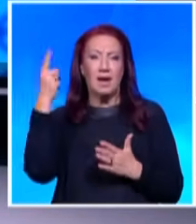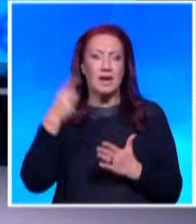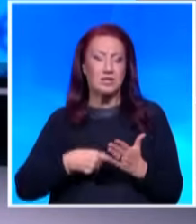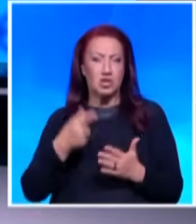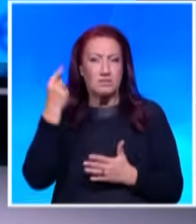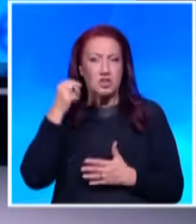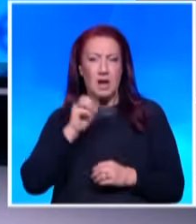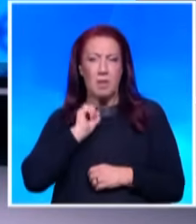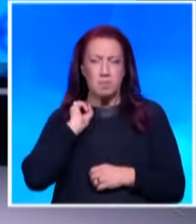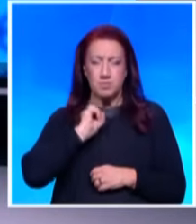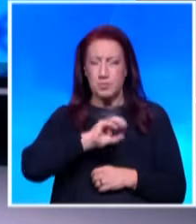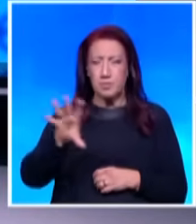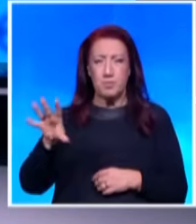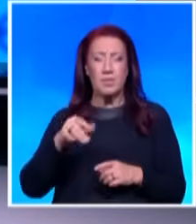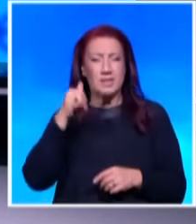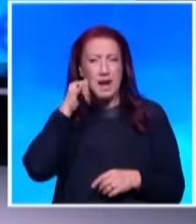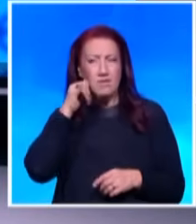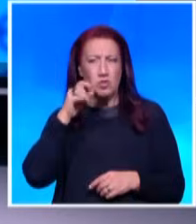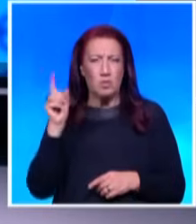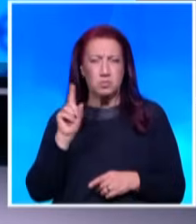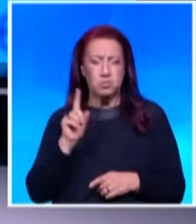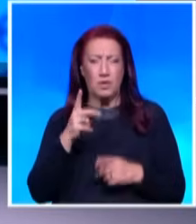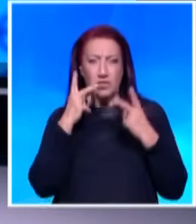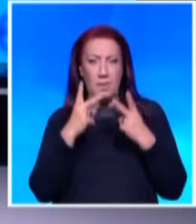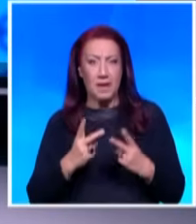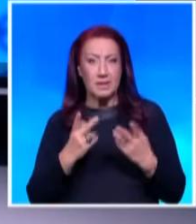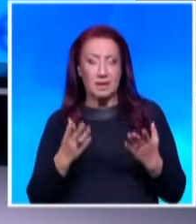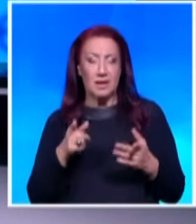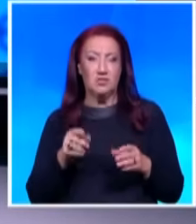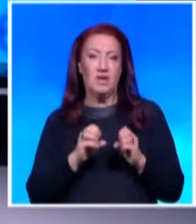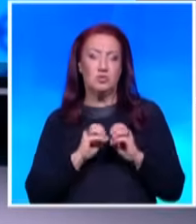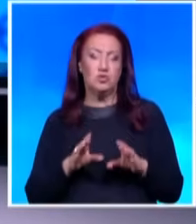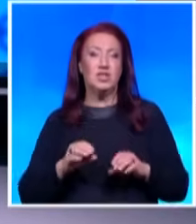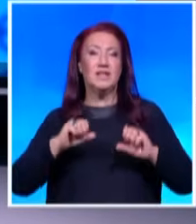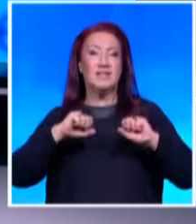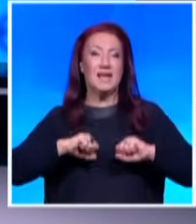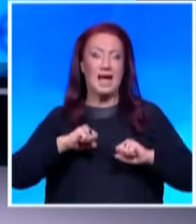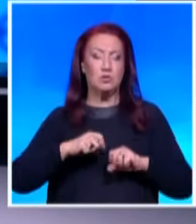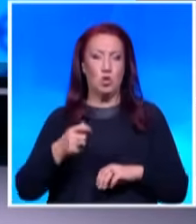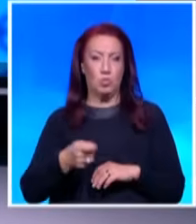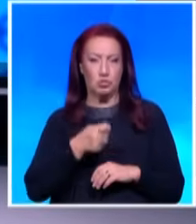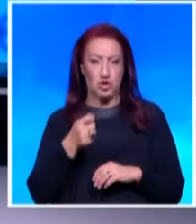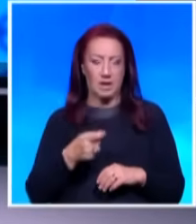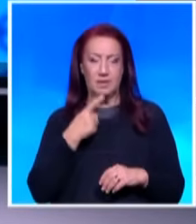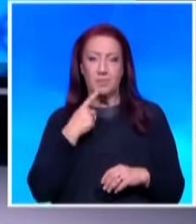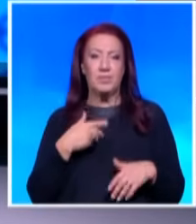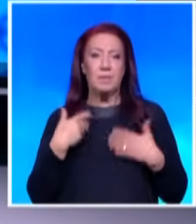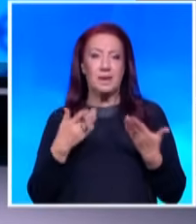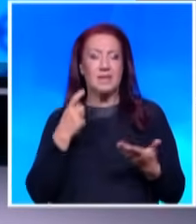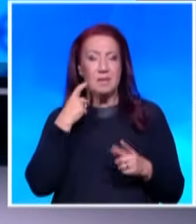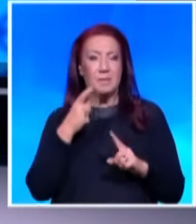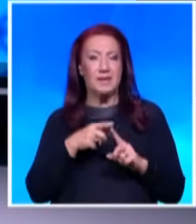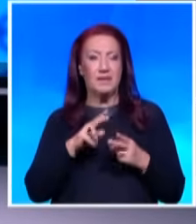по телефона. Това обяви в предаването тази сутрин директорът на пожарната Александър Джартов. Пред BTV говори собственикът на фирмата, изградила и